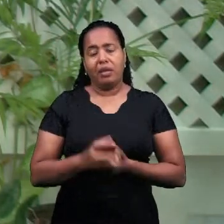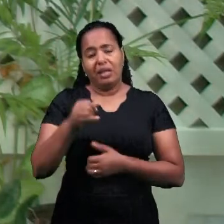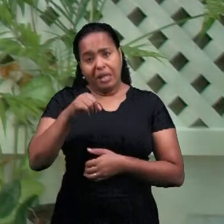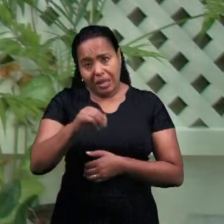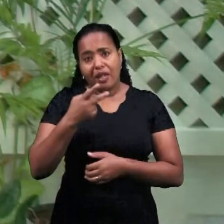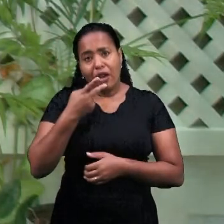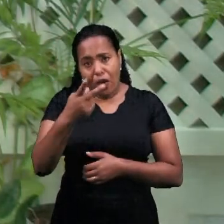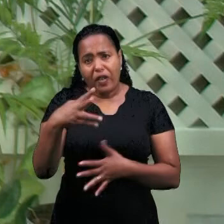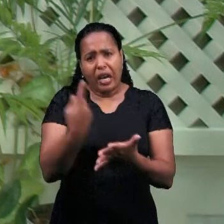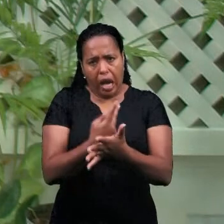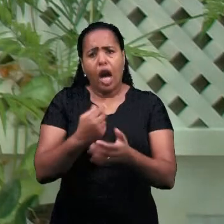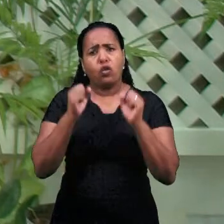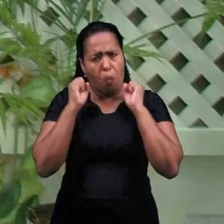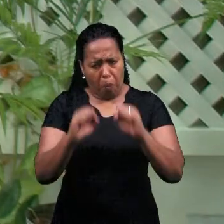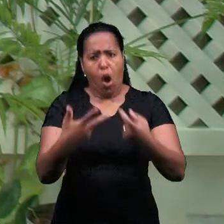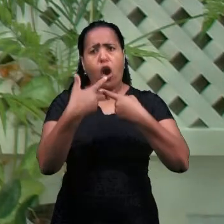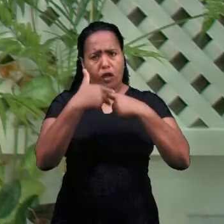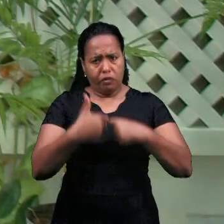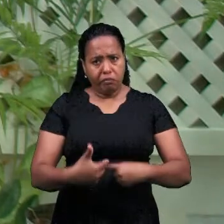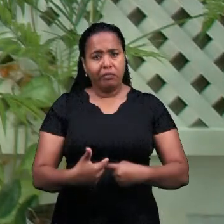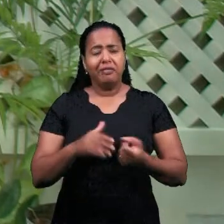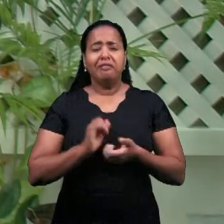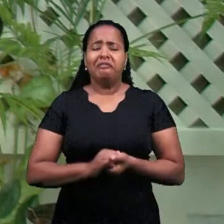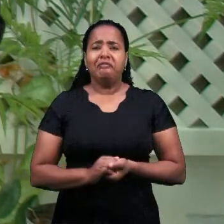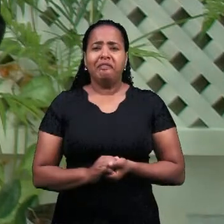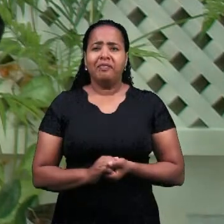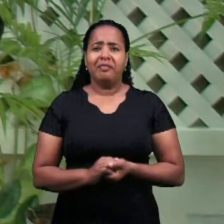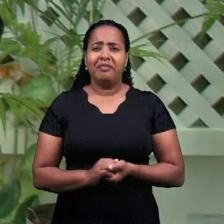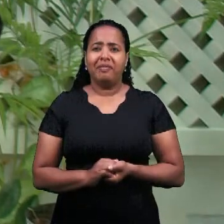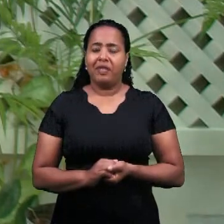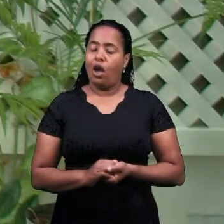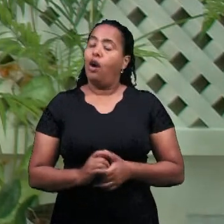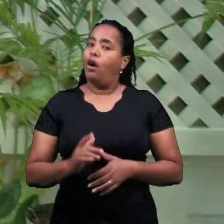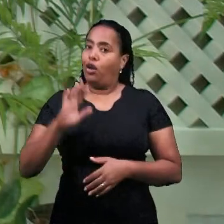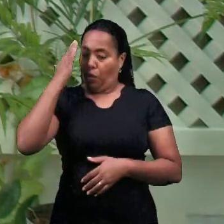j'ai dit quelque chose erroné ici, vous pouvez corriger. Mes frères,